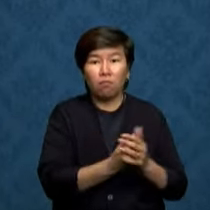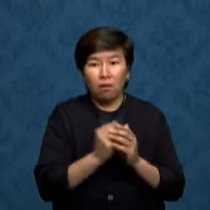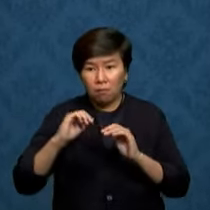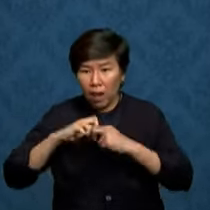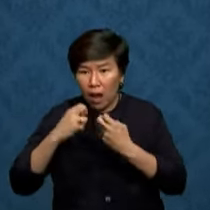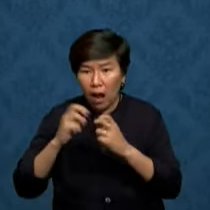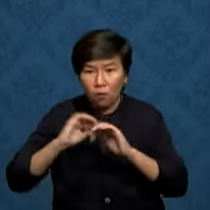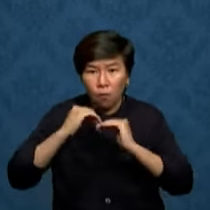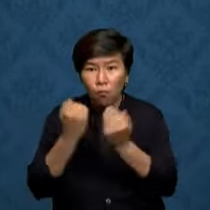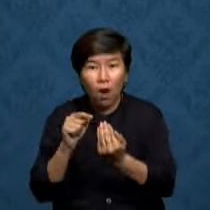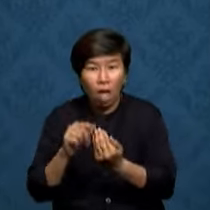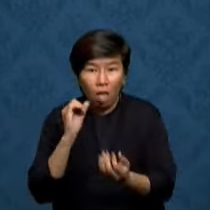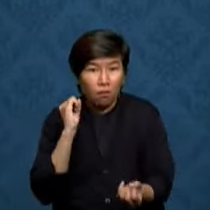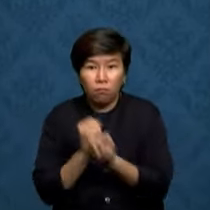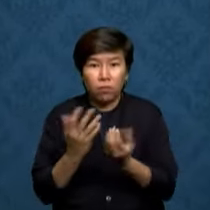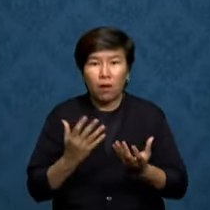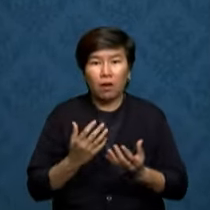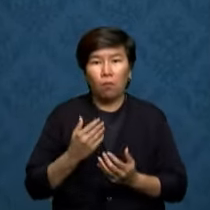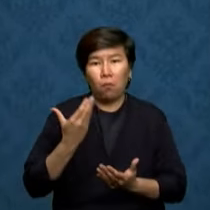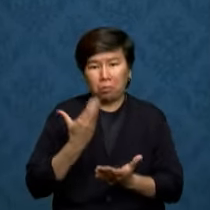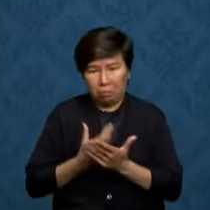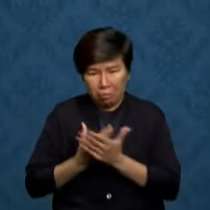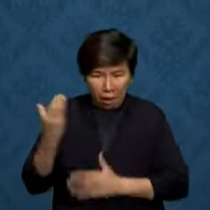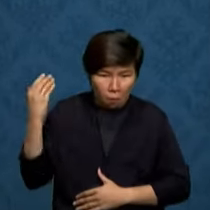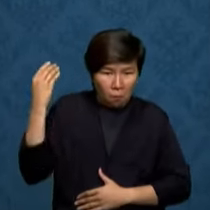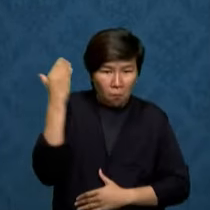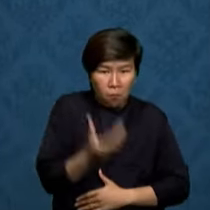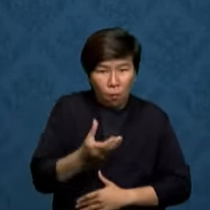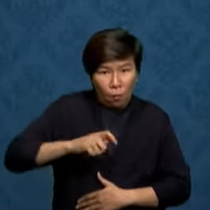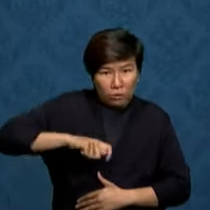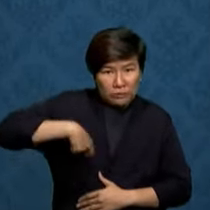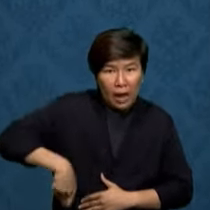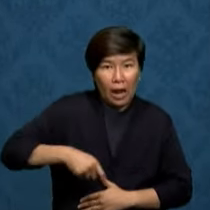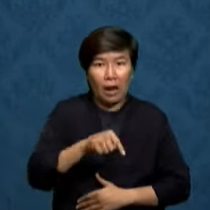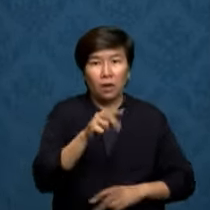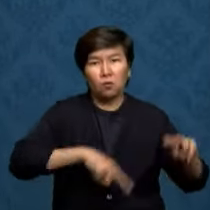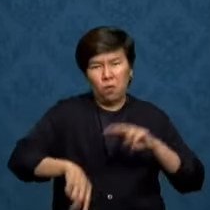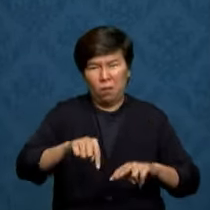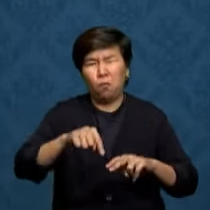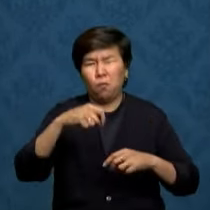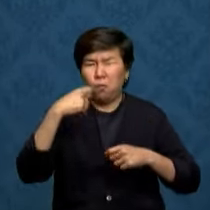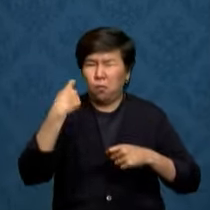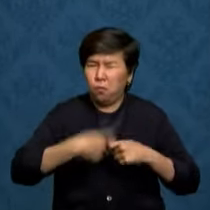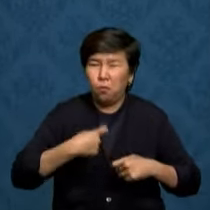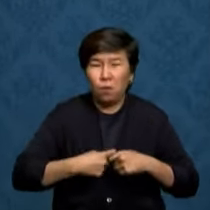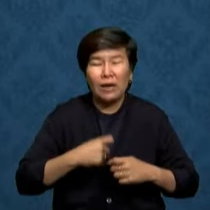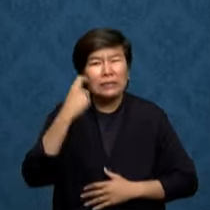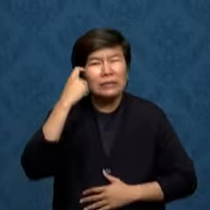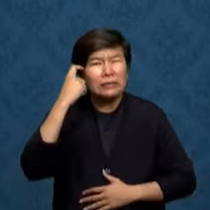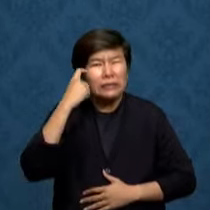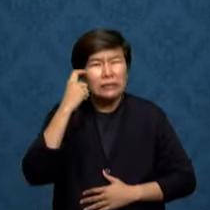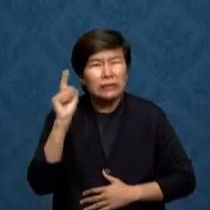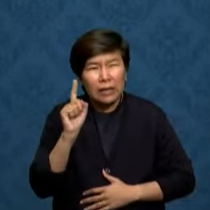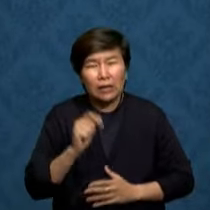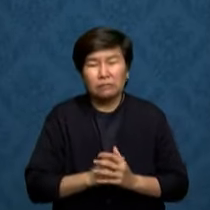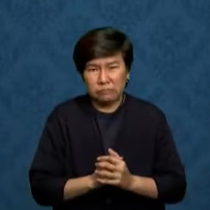ประมาณมากกว่าที่จะได้อีกนะครับในการที่จะดูแลตรงนี้เพราะฉะนั้นผมเชื่อว่าสิ่งเหล่านี้เนี่ยมันเป็นเรื่อง